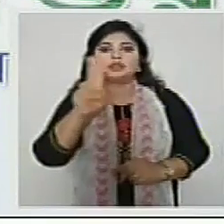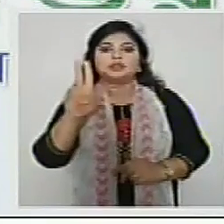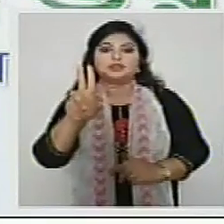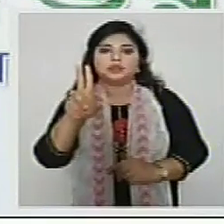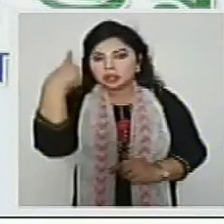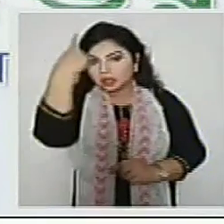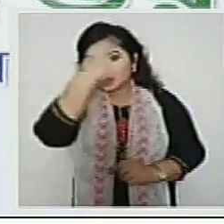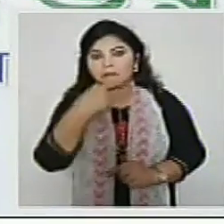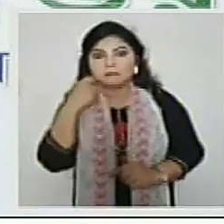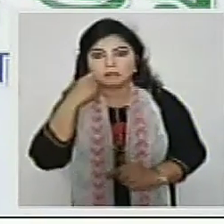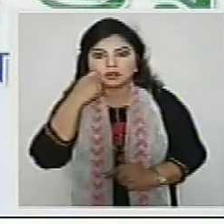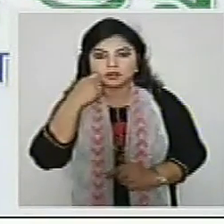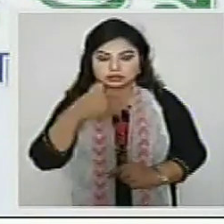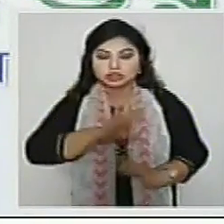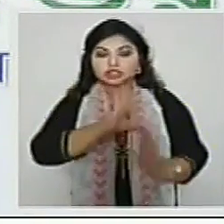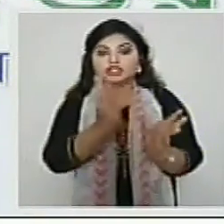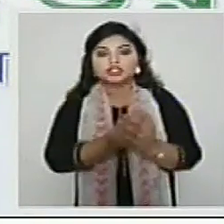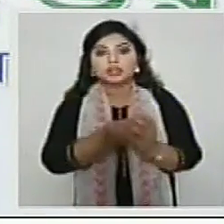21.40%।